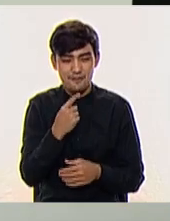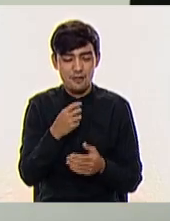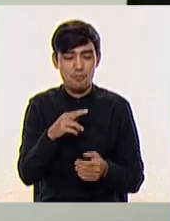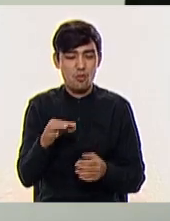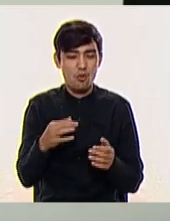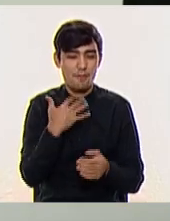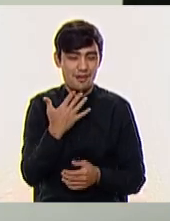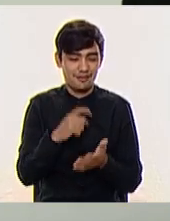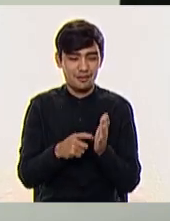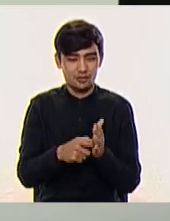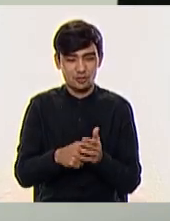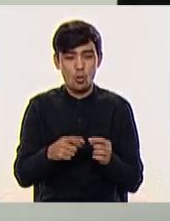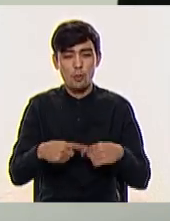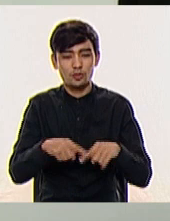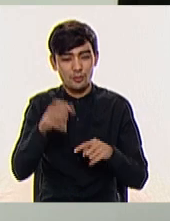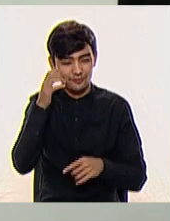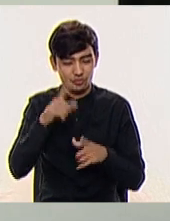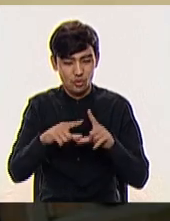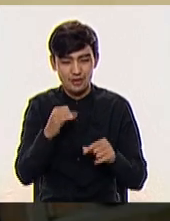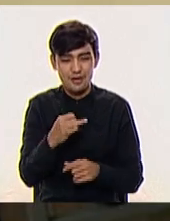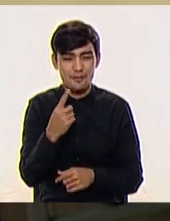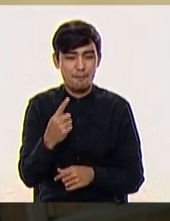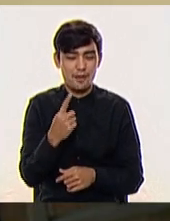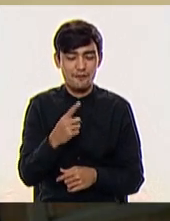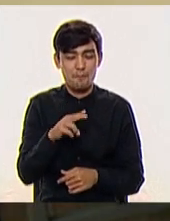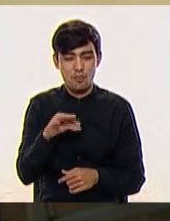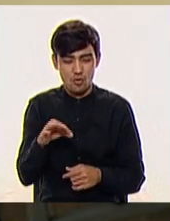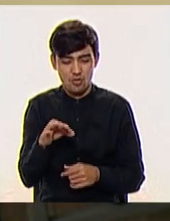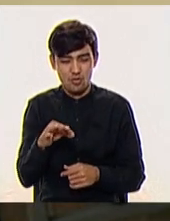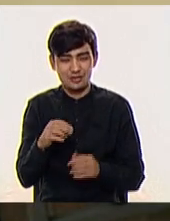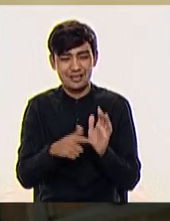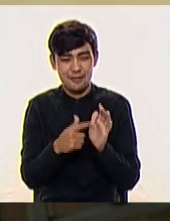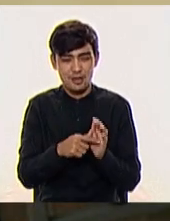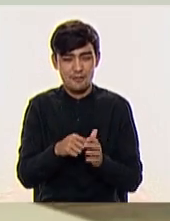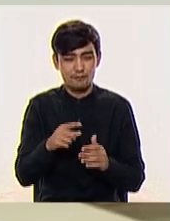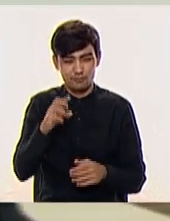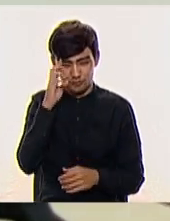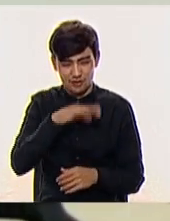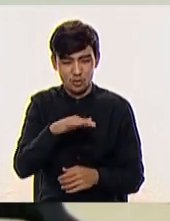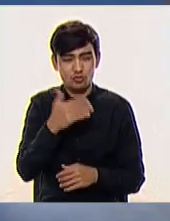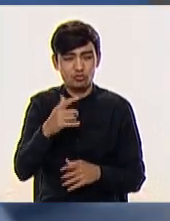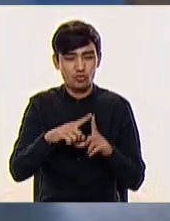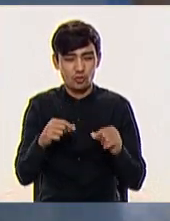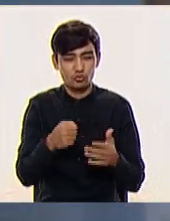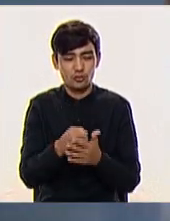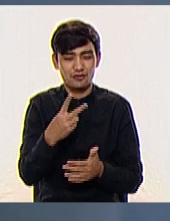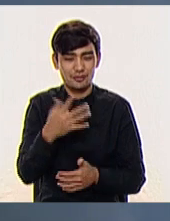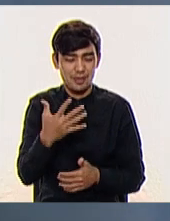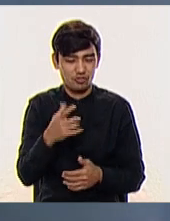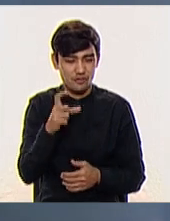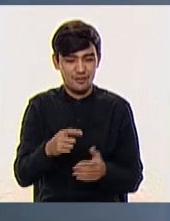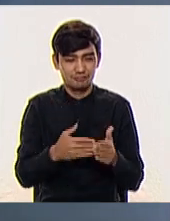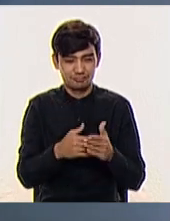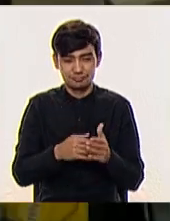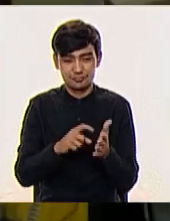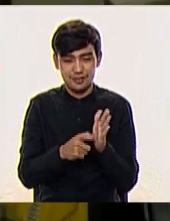класс общеобразовательных школ и с 1 по 7 международных школ с численностью в группе до 25 человек, выпускникам в группах